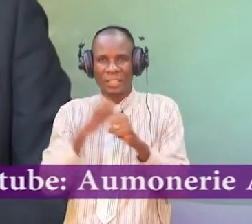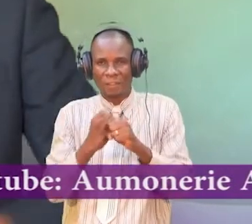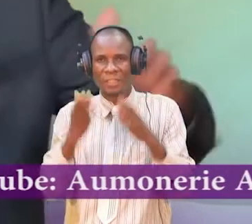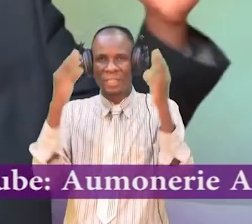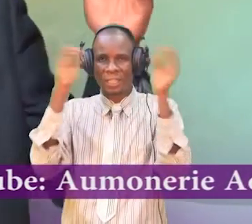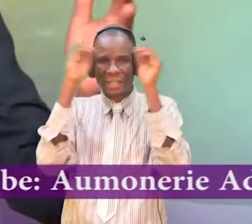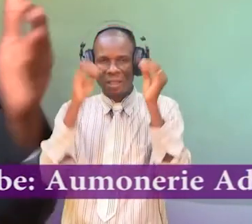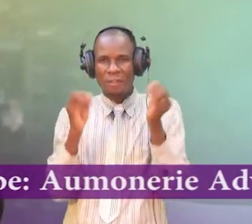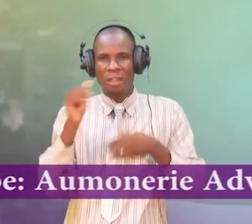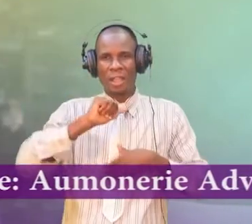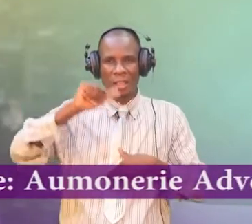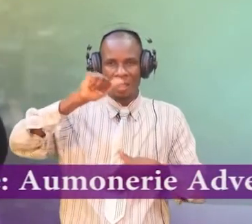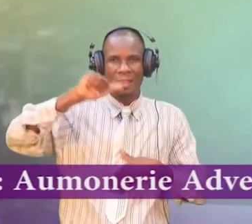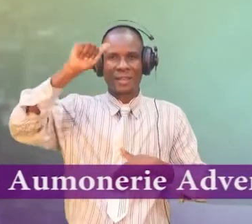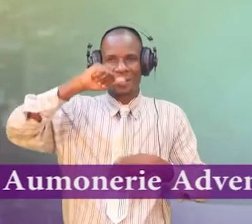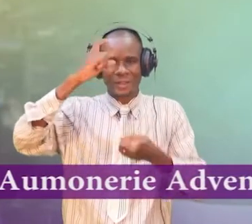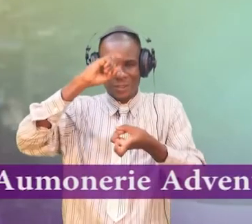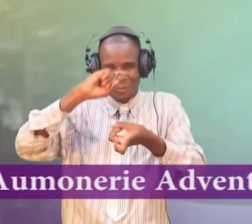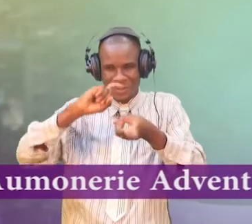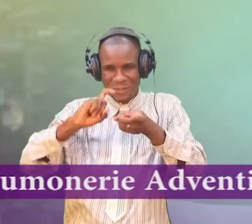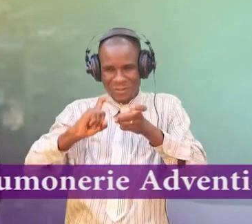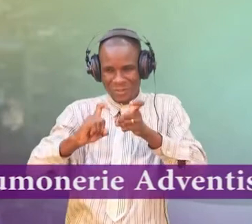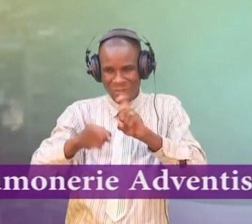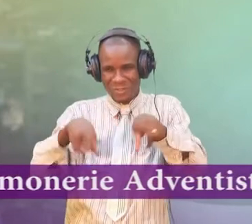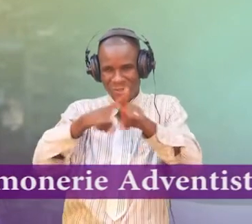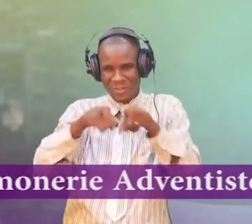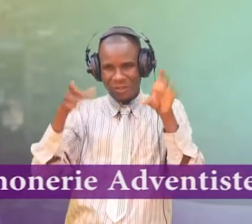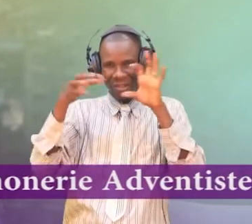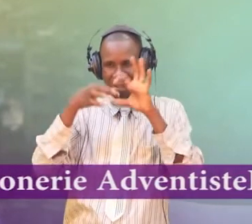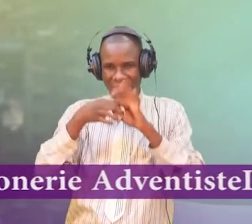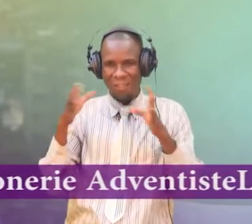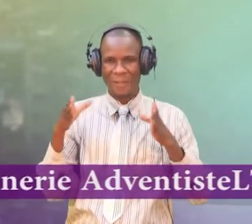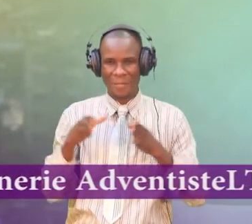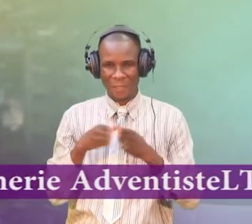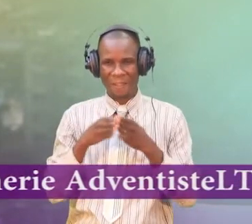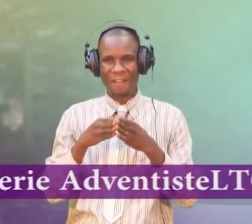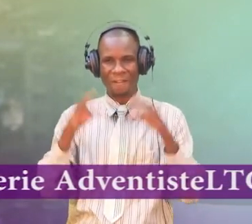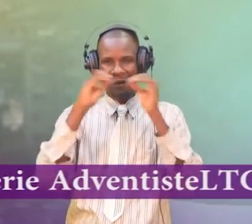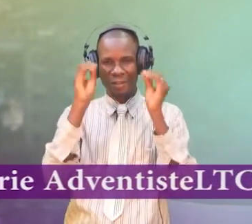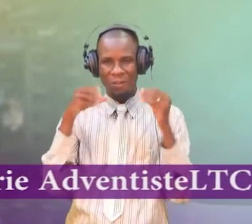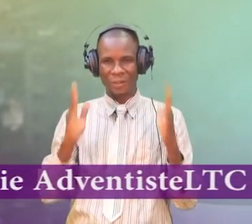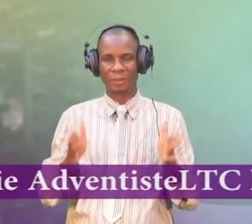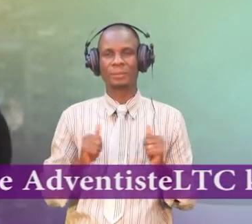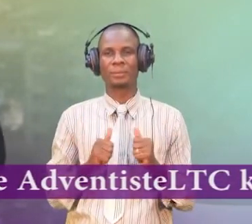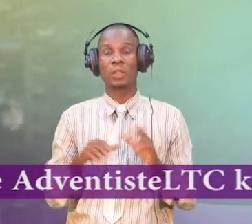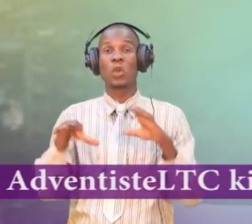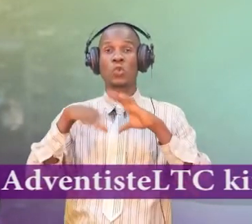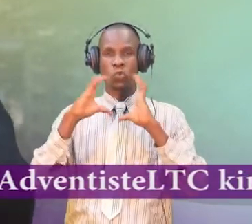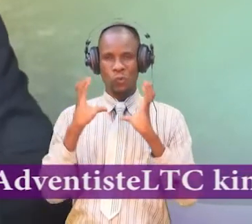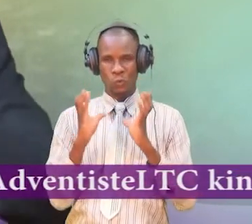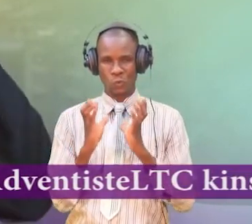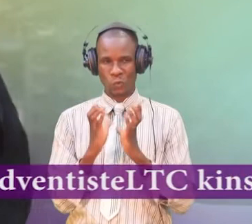kati ya pole. Ezalaki etinda na nzambe ete mokili mobimba ezonga na boyokani na nzambe pe na Yesu